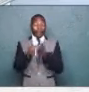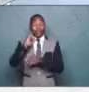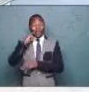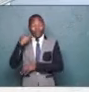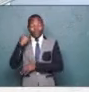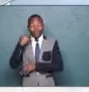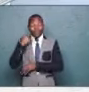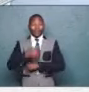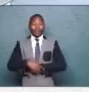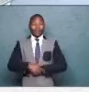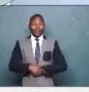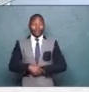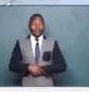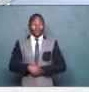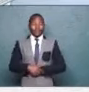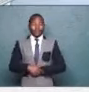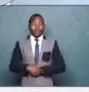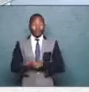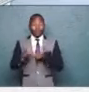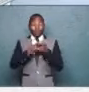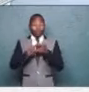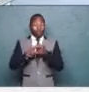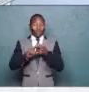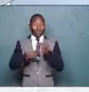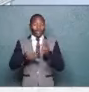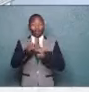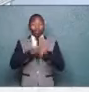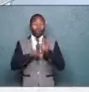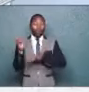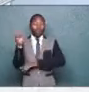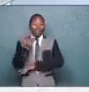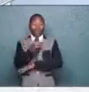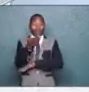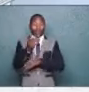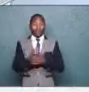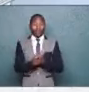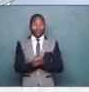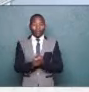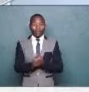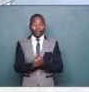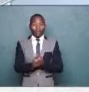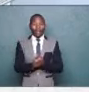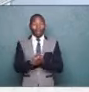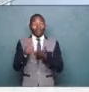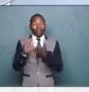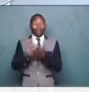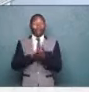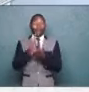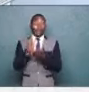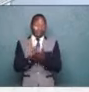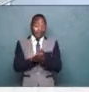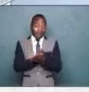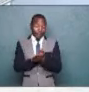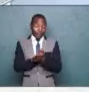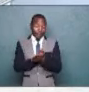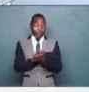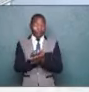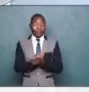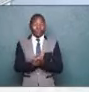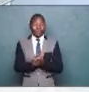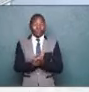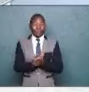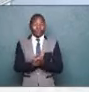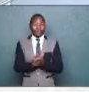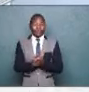Kunsanje. Malingana ndi malamulo, masiku amenewa atsindikizidwa mu gazeti ya boma